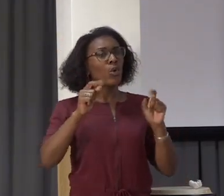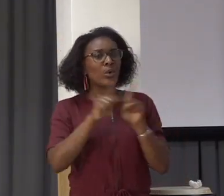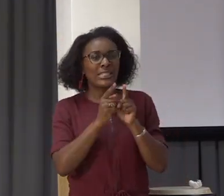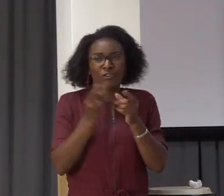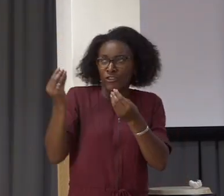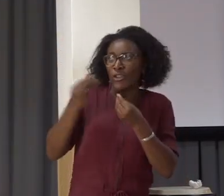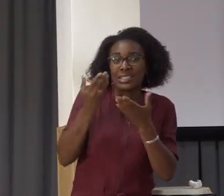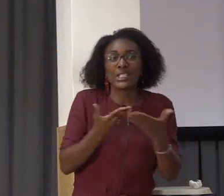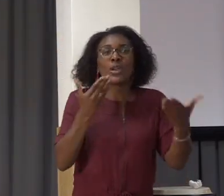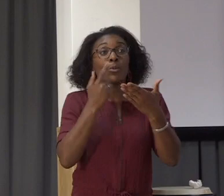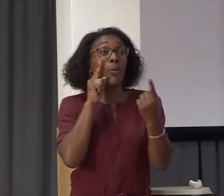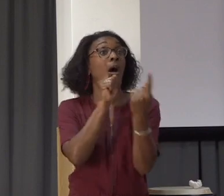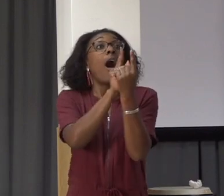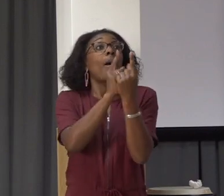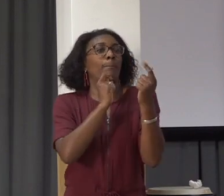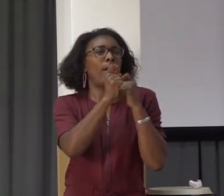faudra saisir.